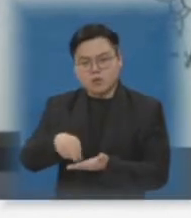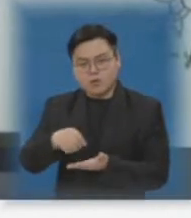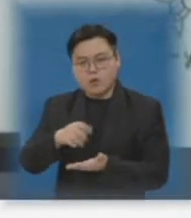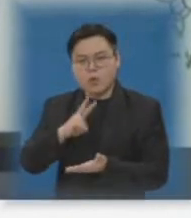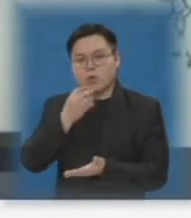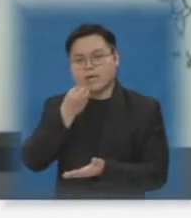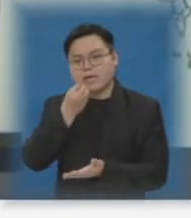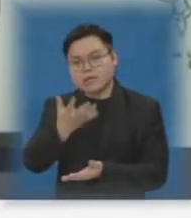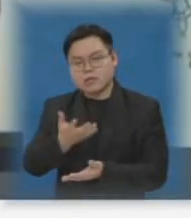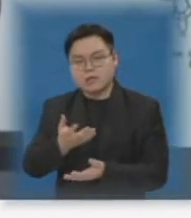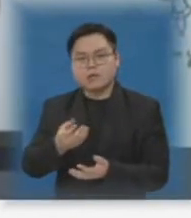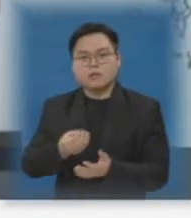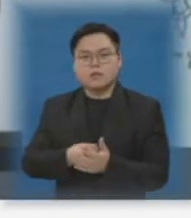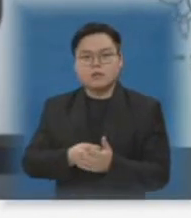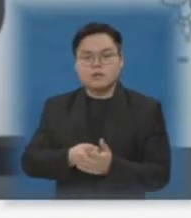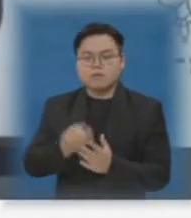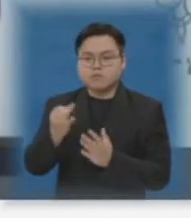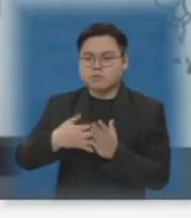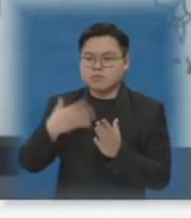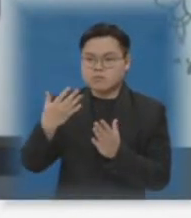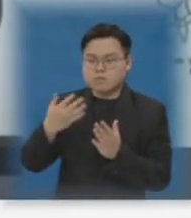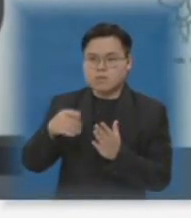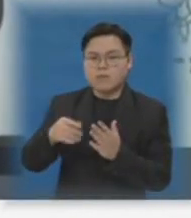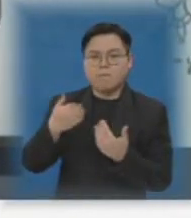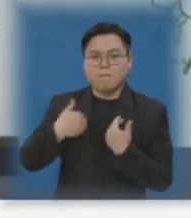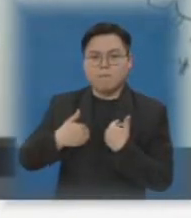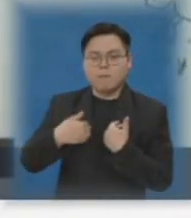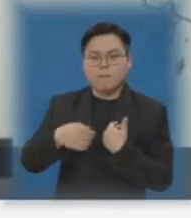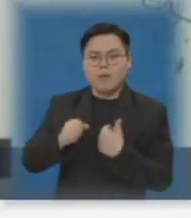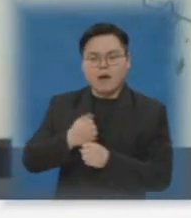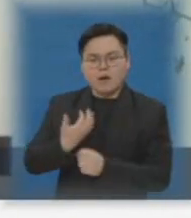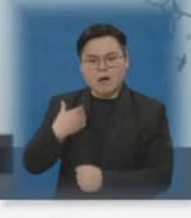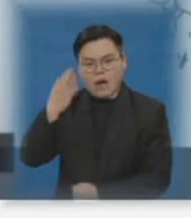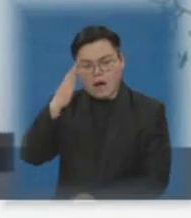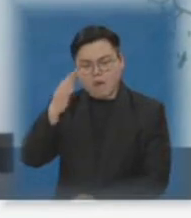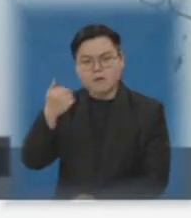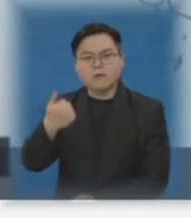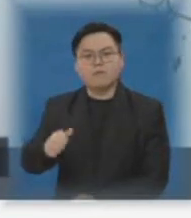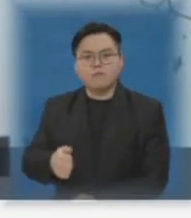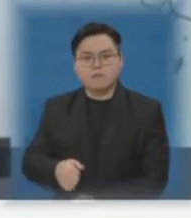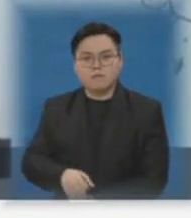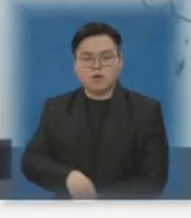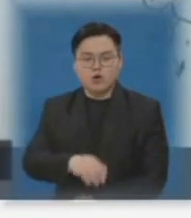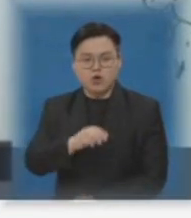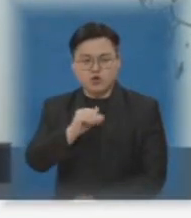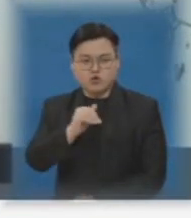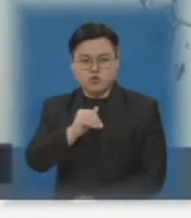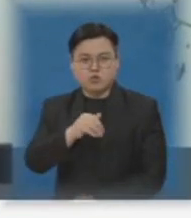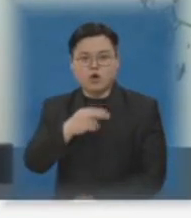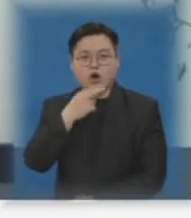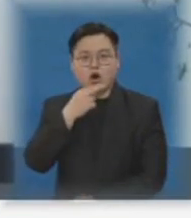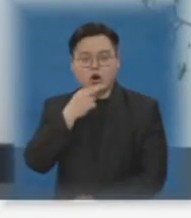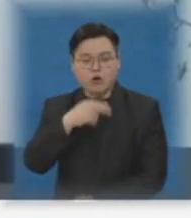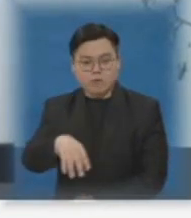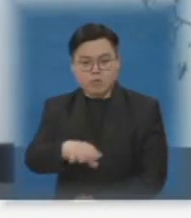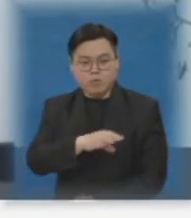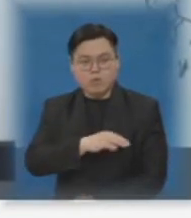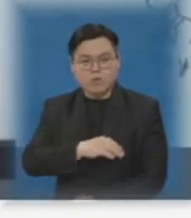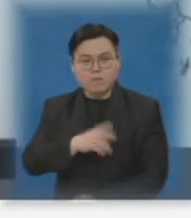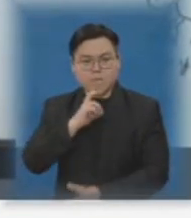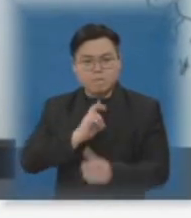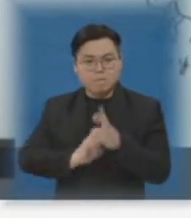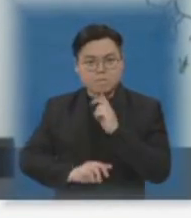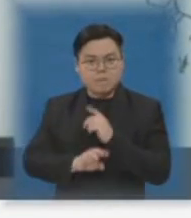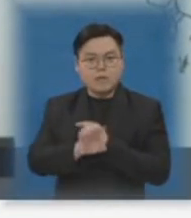үг хэлэх бас ихтгэгч багш нарын хариуцлага таа уу гэж химбэ өсвөр насны охтуудад тулгардаг зүйлс юу вэ? Түүнд